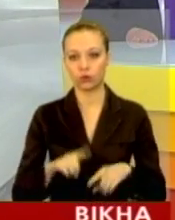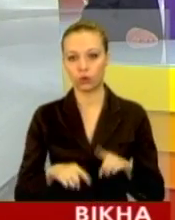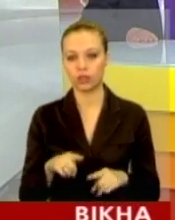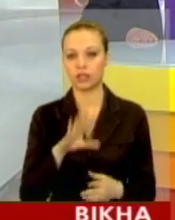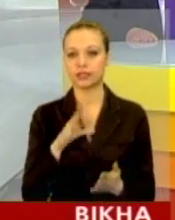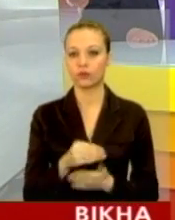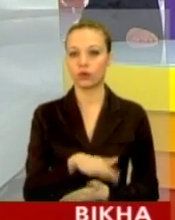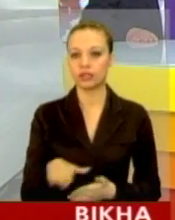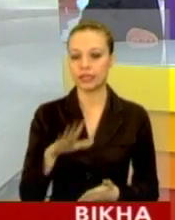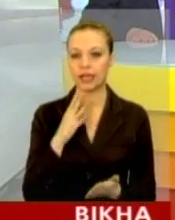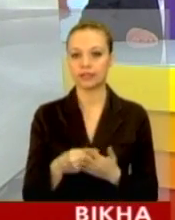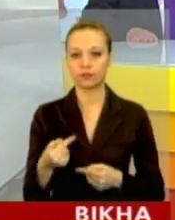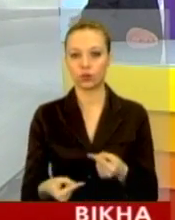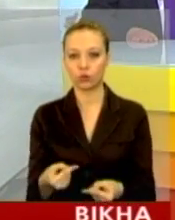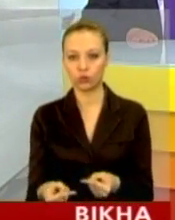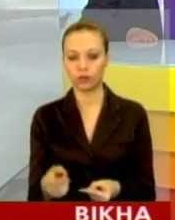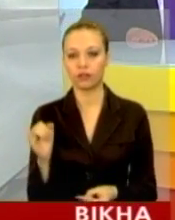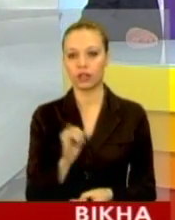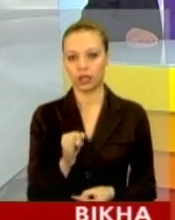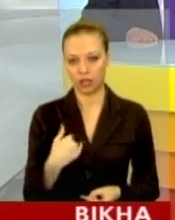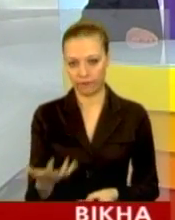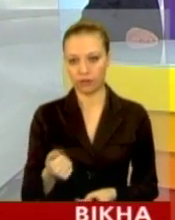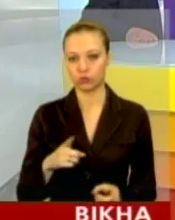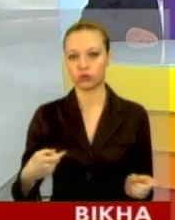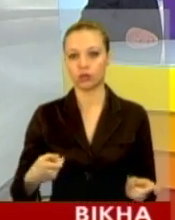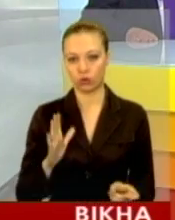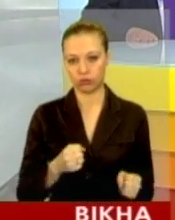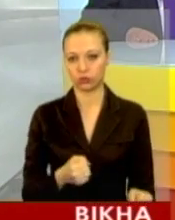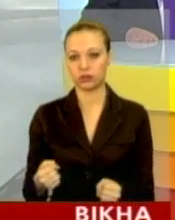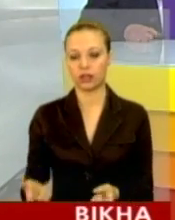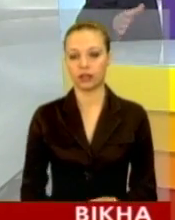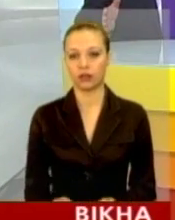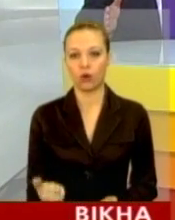своїх дітей, своїх онуків. І візьмуся за зброю і буду стріляти.